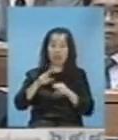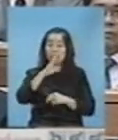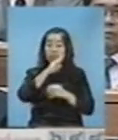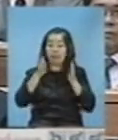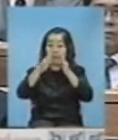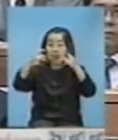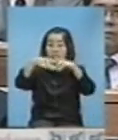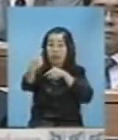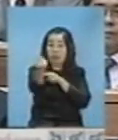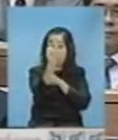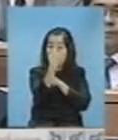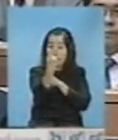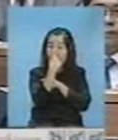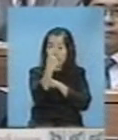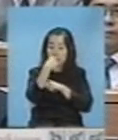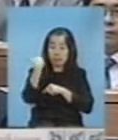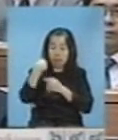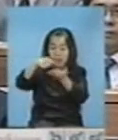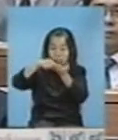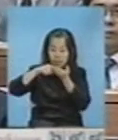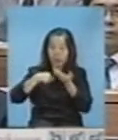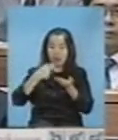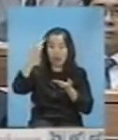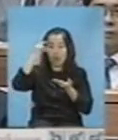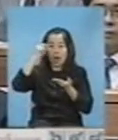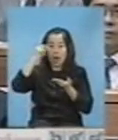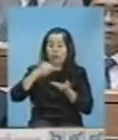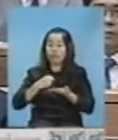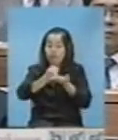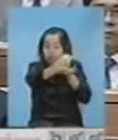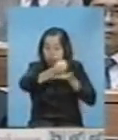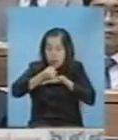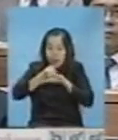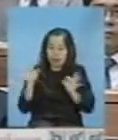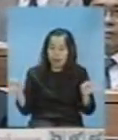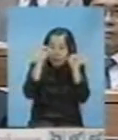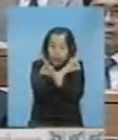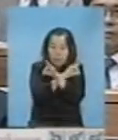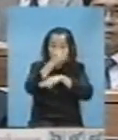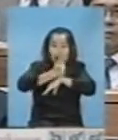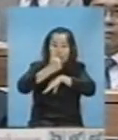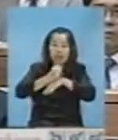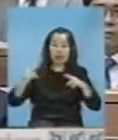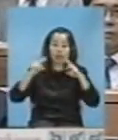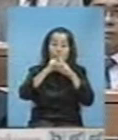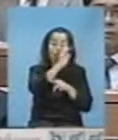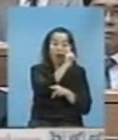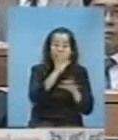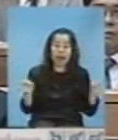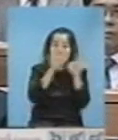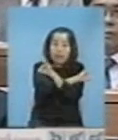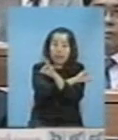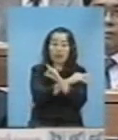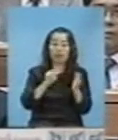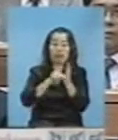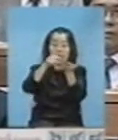านยื่นยัตติอภิปรายไม่ไว้วางใจนายกรัฐมนตรีเข้าด้วยช่วยเหลือย้ายไปเป็นรัฐมนตรีว่าการกระทรวงขอไข่ยัตติ